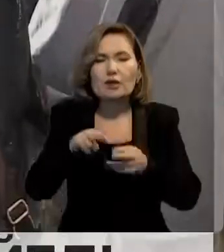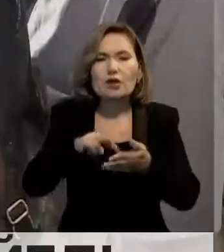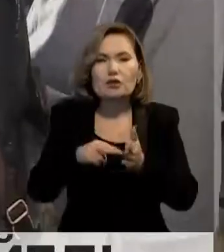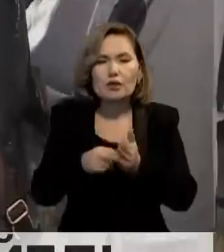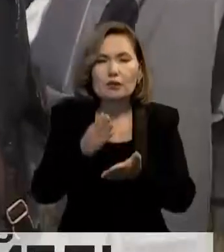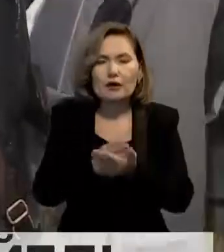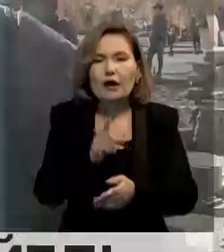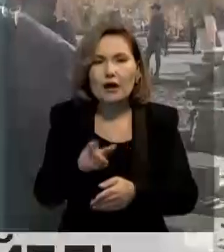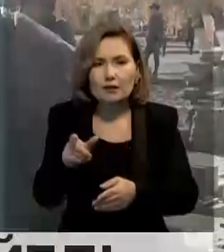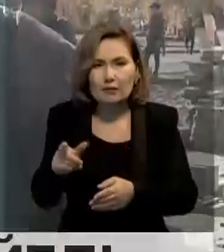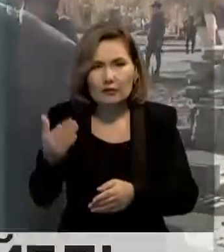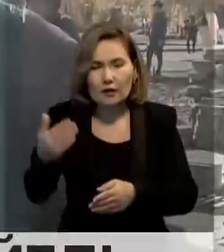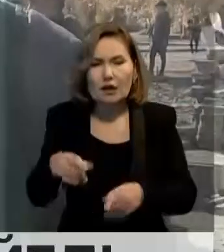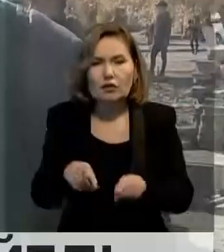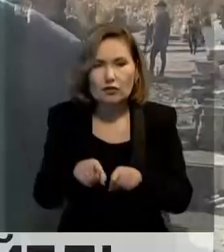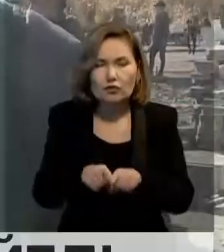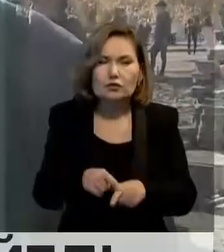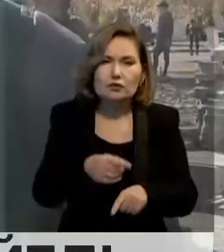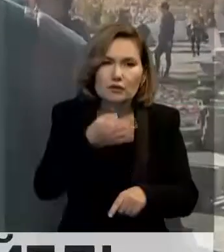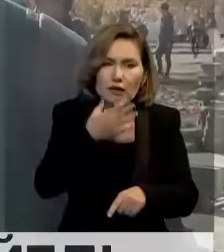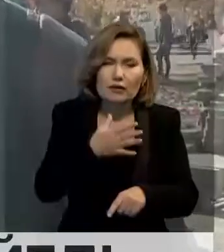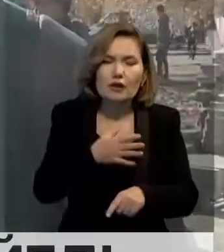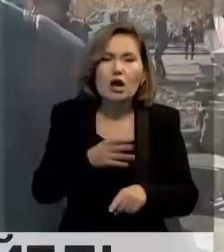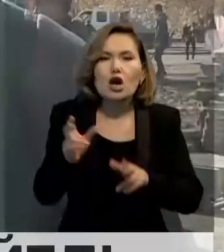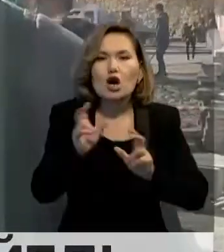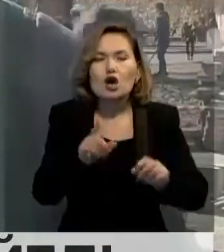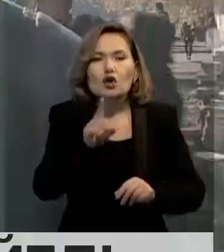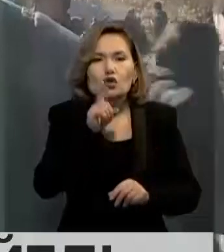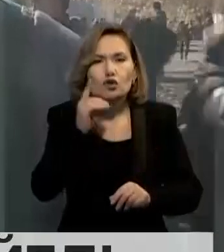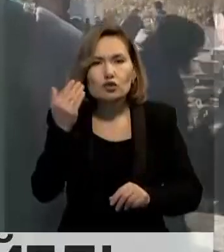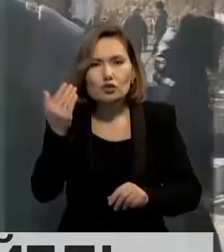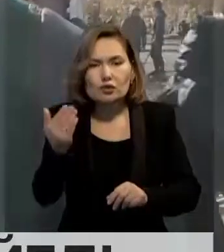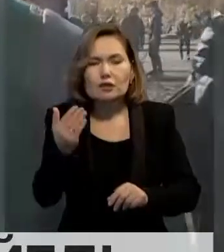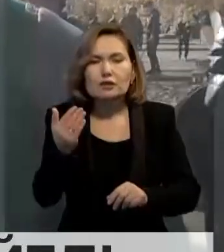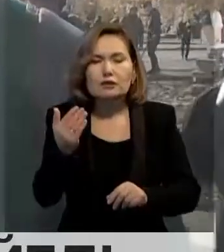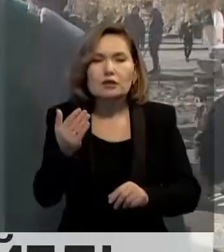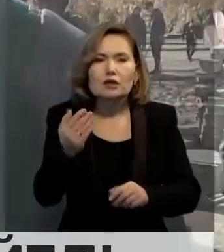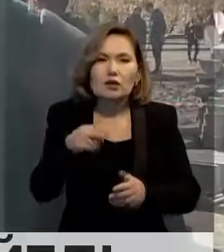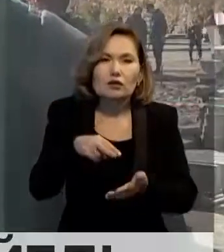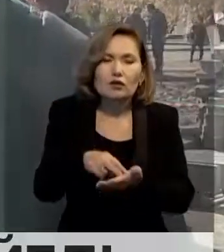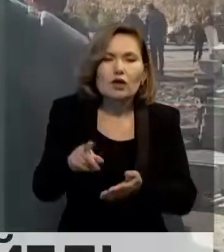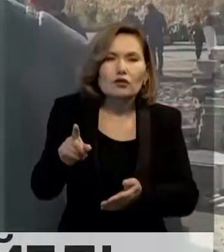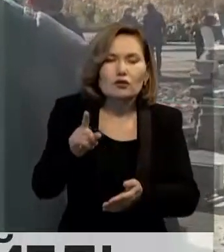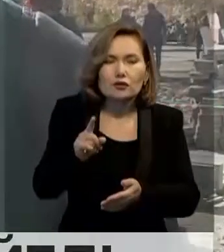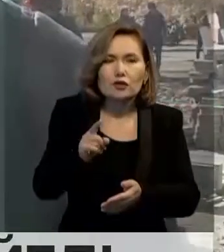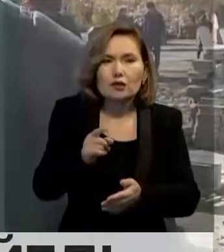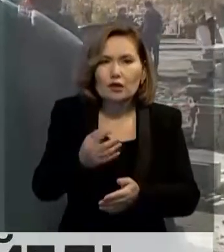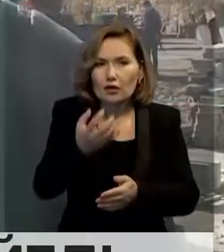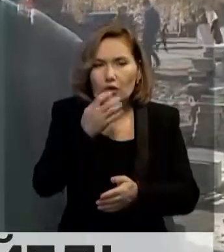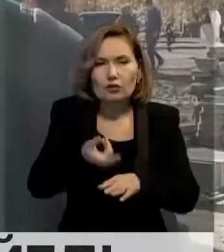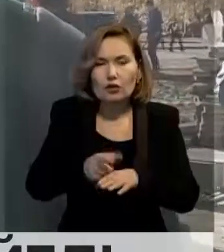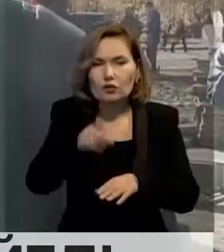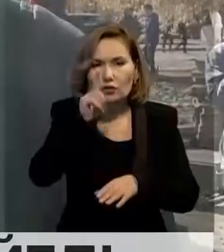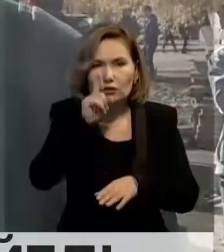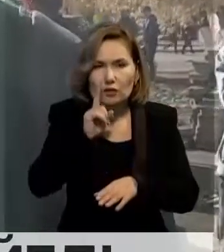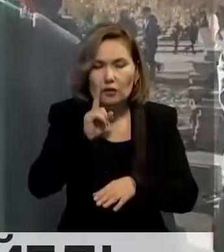тұрғындар да құп көреді. Студенттерге жақса, сосын инвалидтерге де қысты күні суық болады. Ол